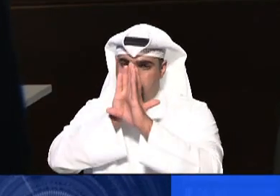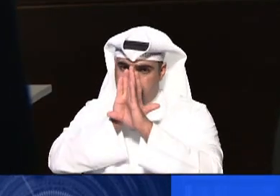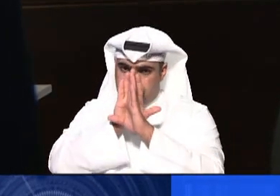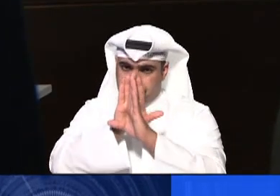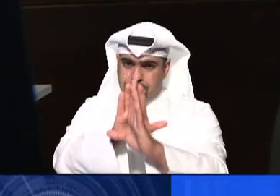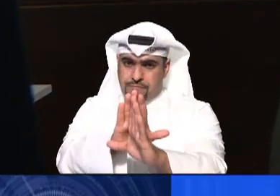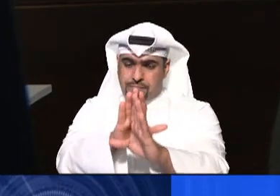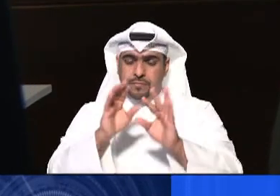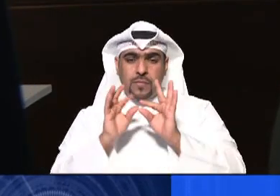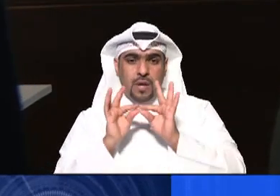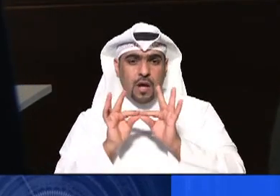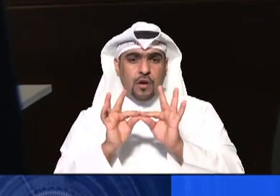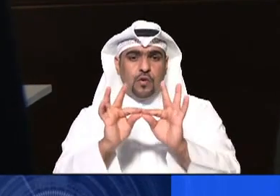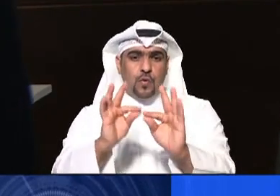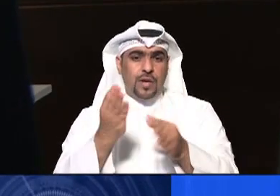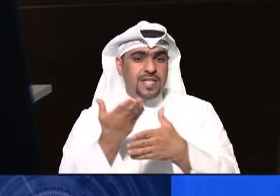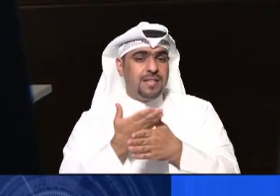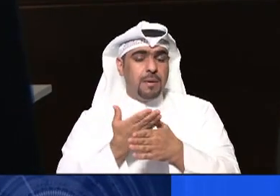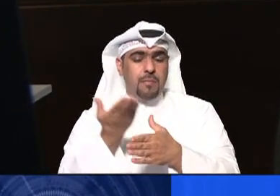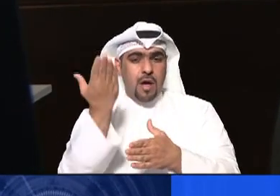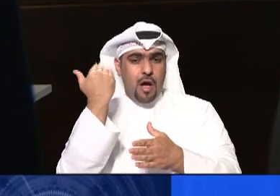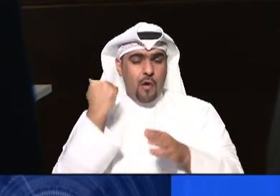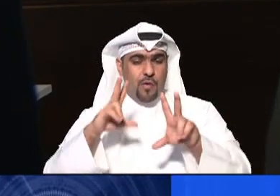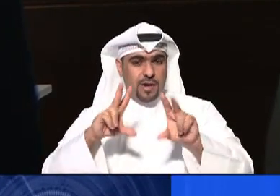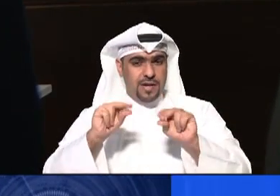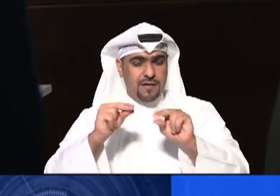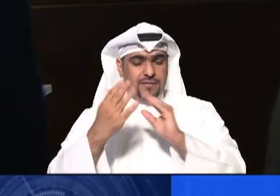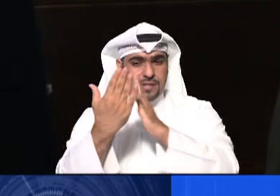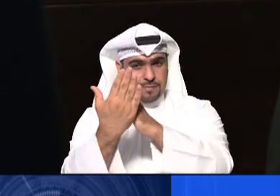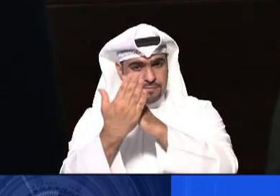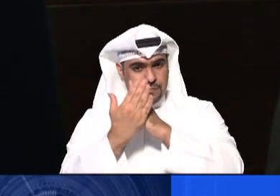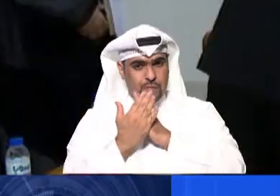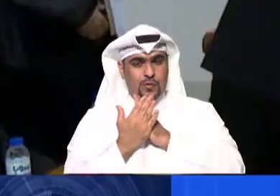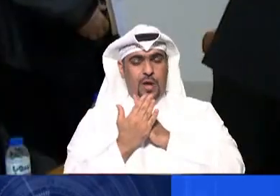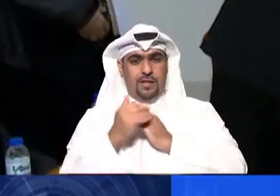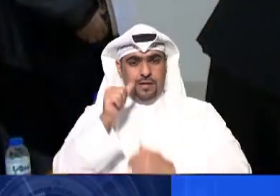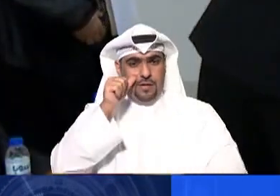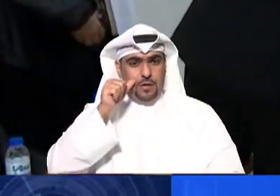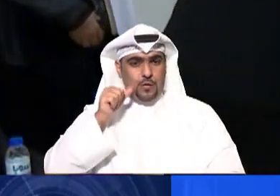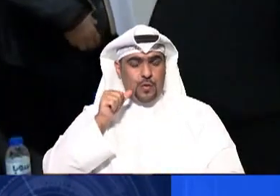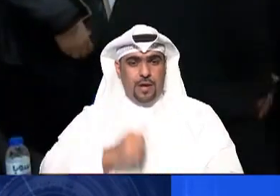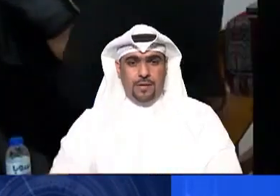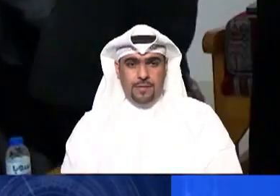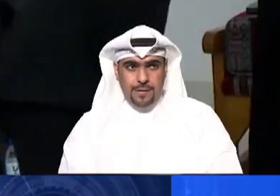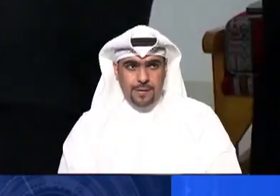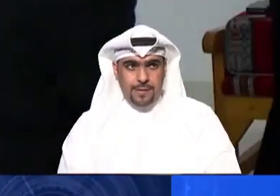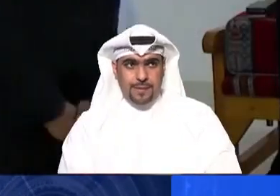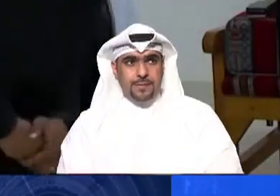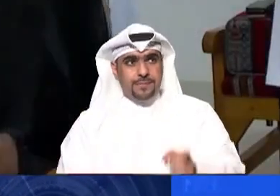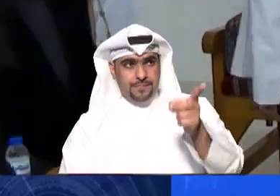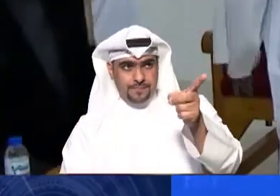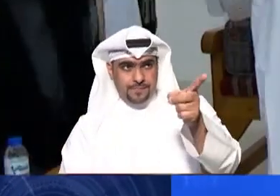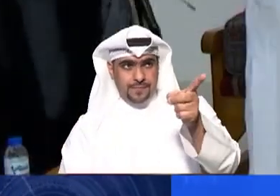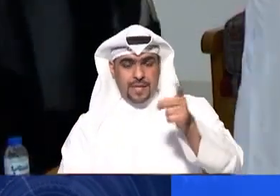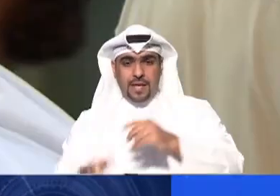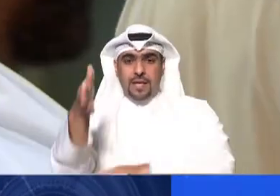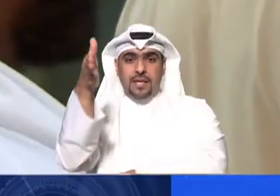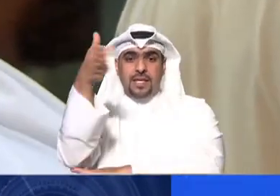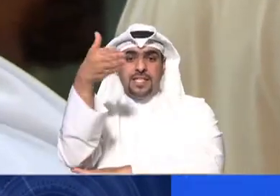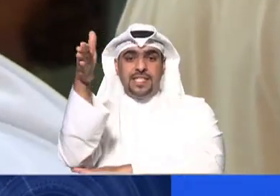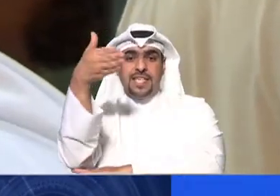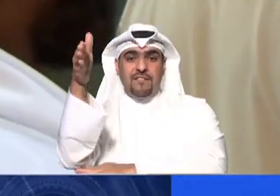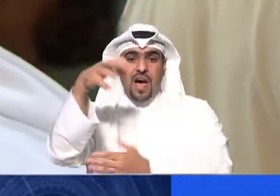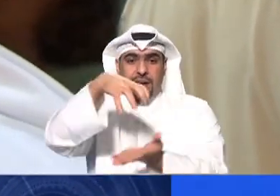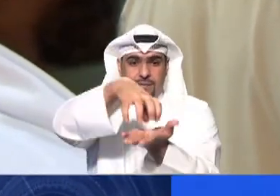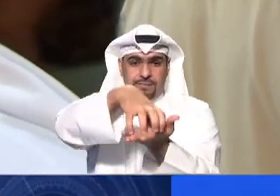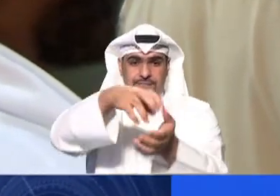وصغيرة كما هم يقفوا دائما معنا في السودان. توافد إلى سفارة دولة الكويت في الخرطوم عدد